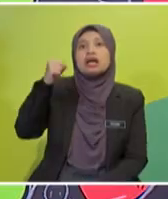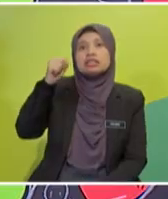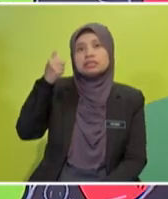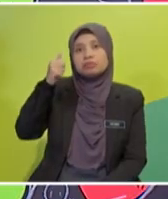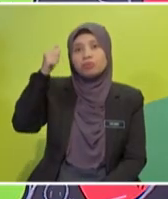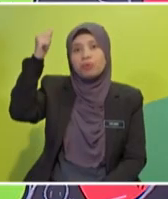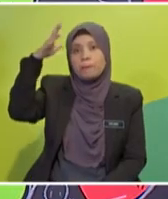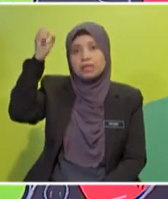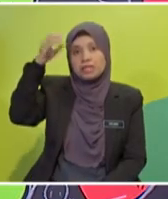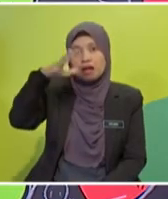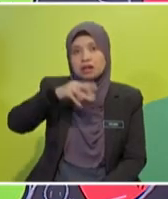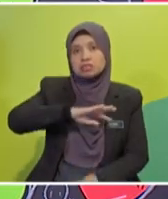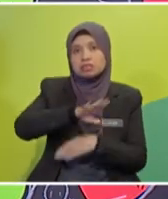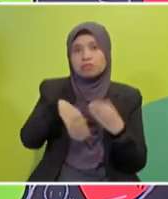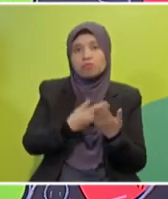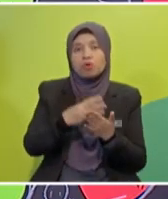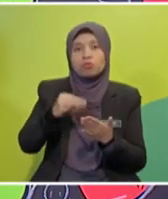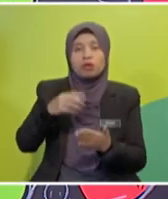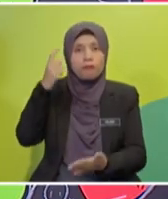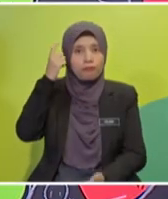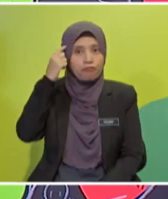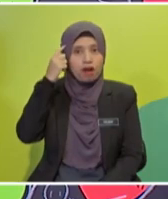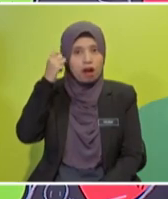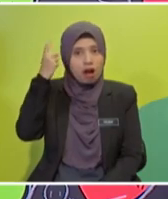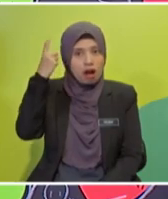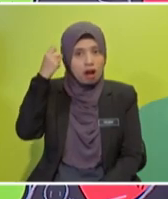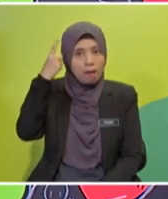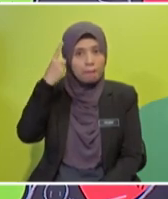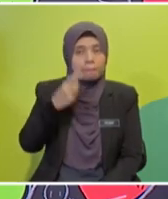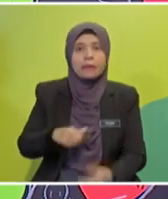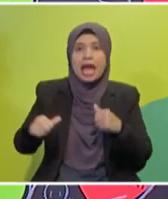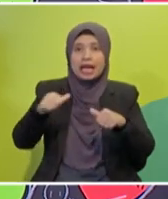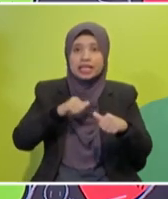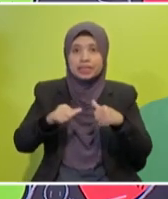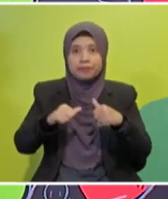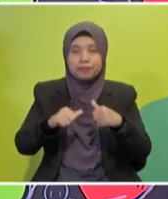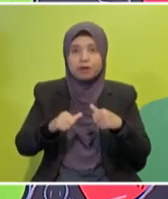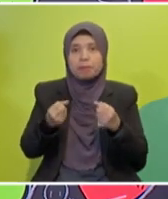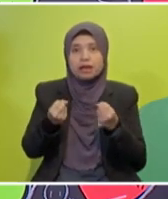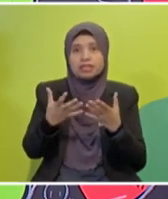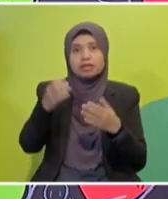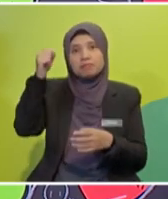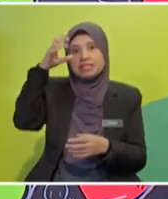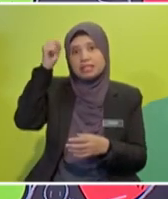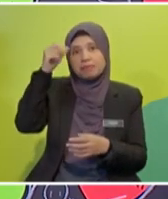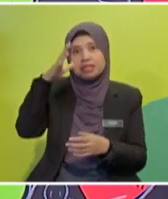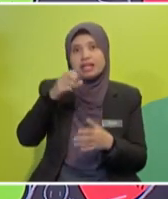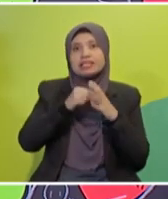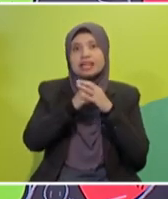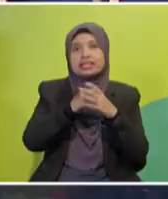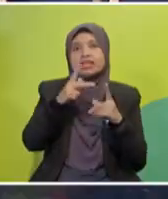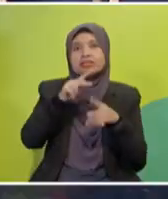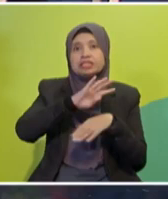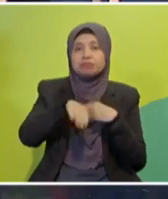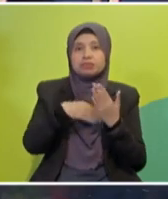juga faham apa yang kita dah belajar hari ini. Banyak bintangnya. Tahniah kepada semua. Terima